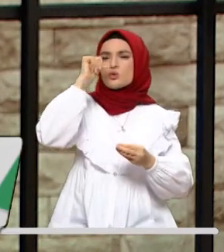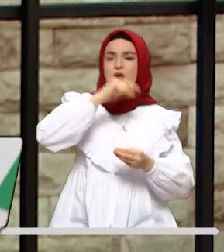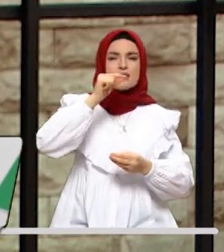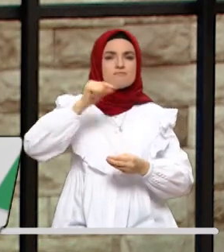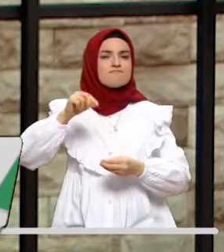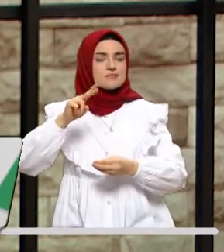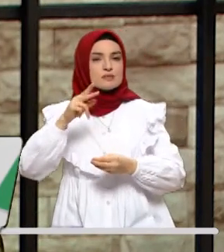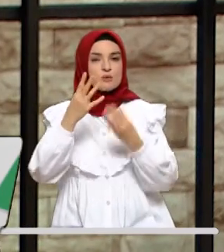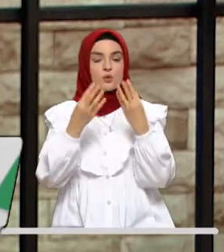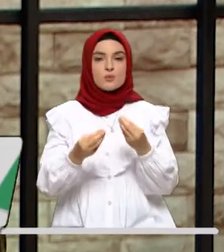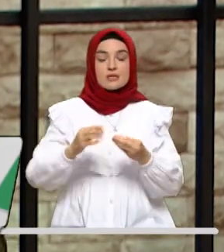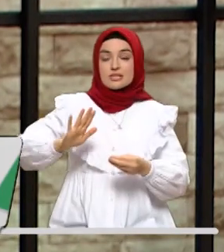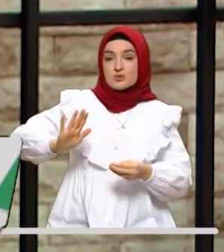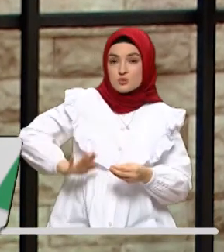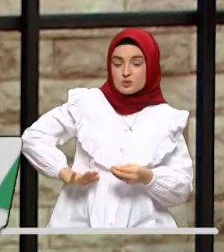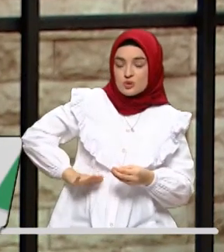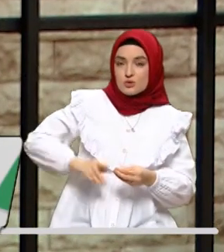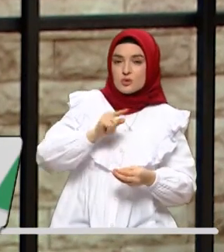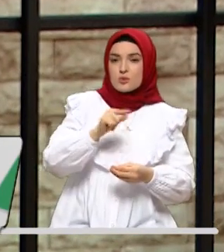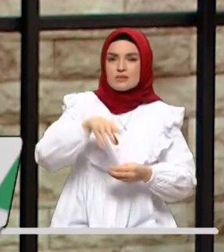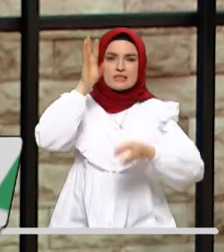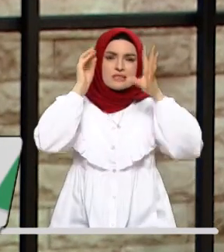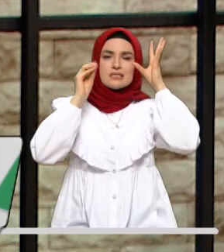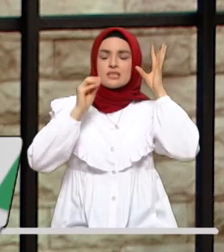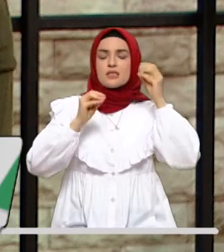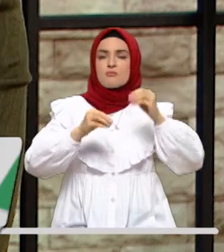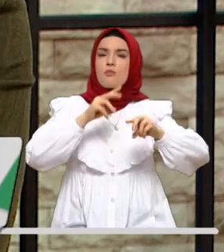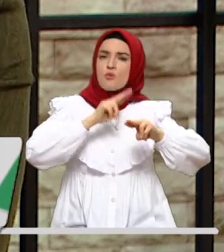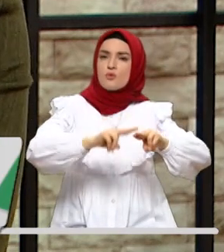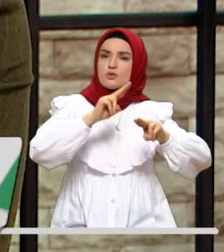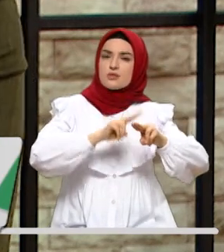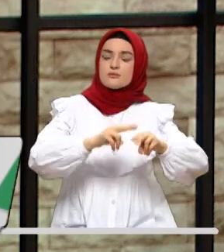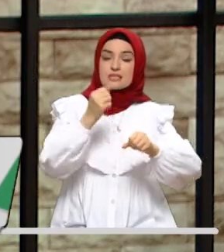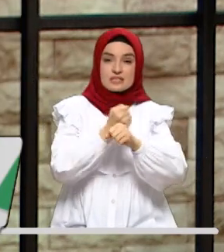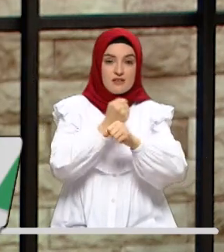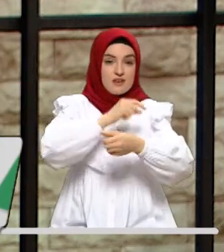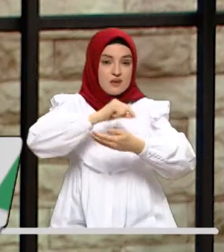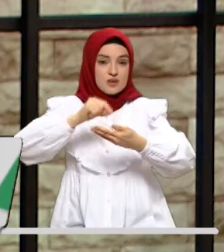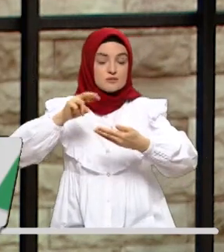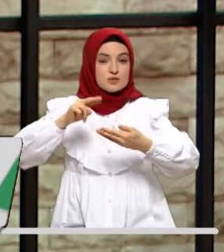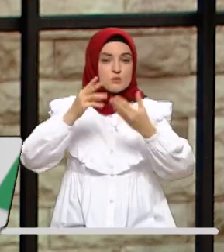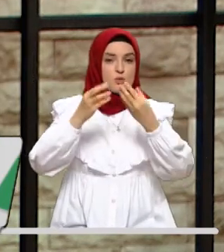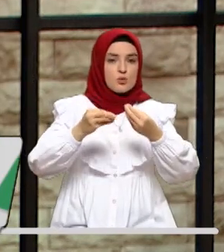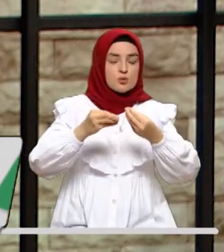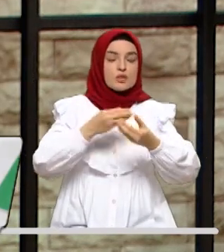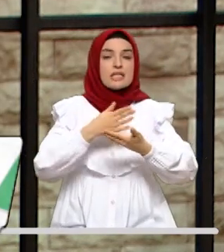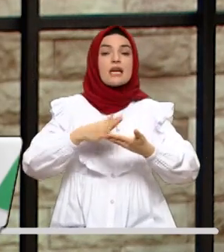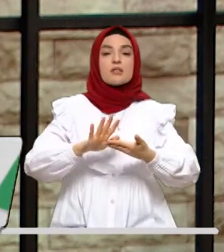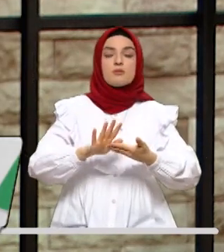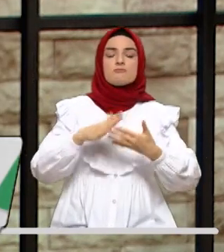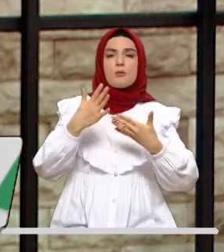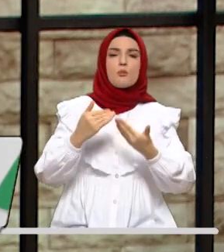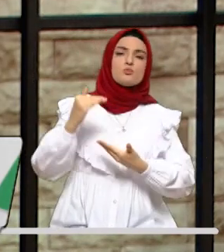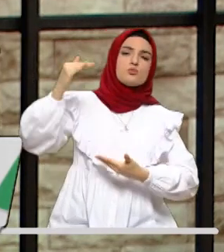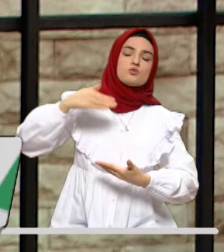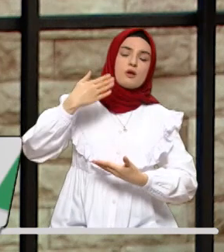küçükken çocuklarımıza eğer ilimi, irfanı, hikmeti öğretirsek adeta taşa yazılır, o daha çıkmaz. Ama büyüdükten sonra